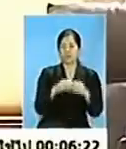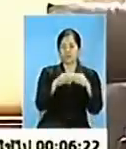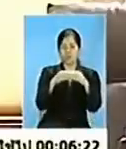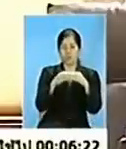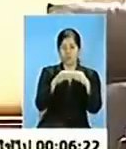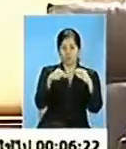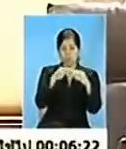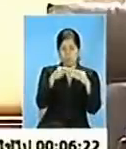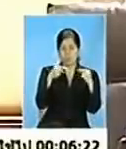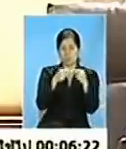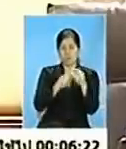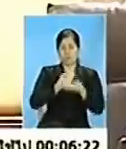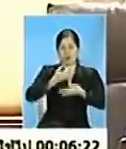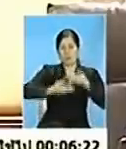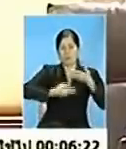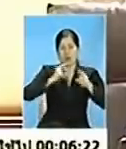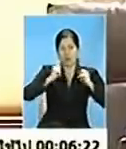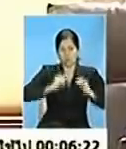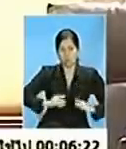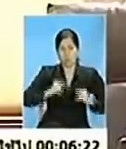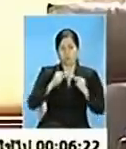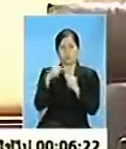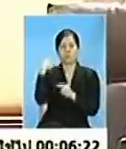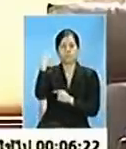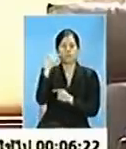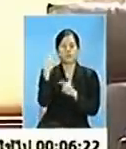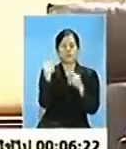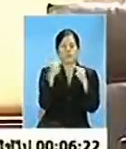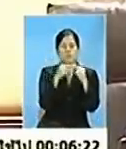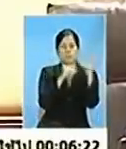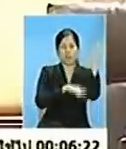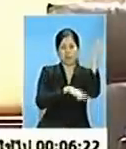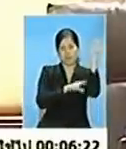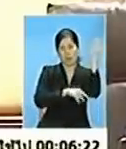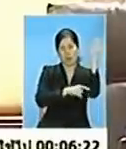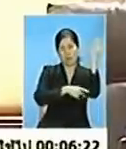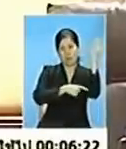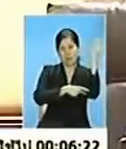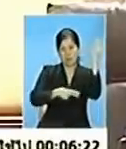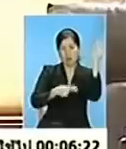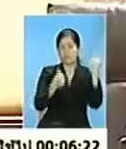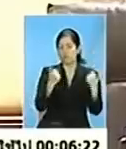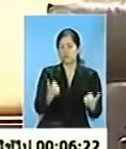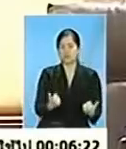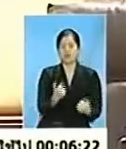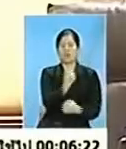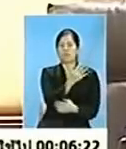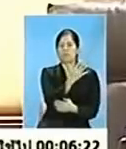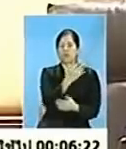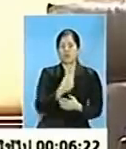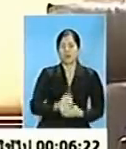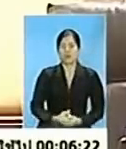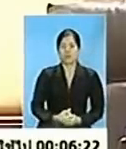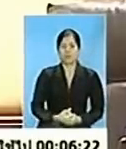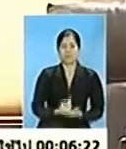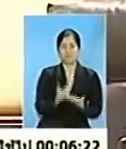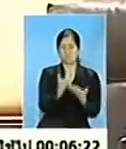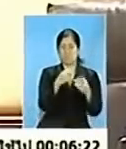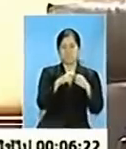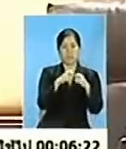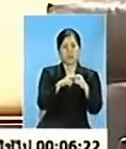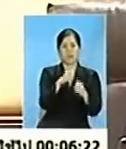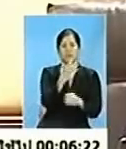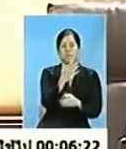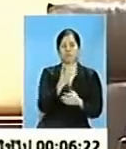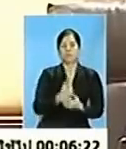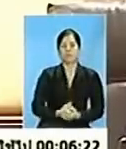ที่หาดใหญ่สถานการณ์รัฐบาลชุดนี้ไม่มีแล้วครับแรงงานจะต้องหลบซ่อนเพราะเข